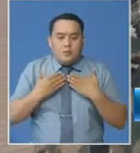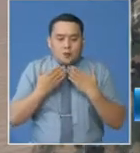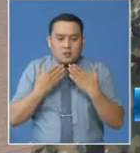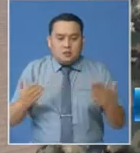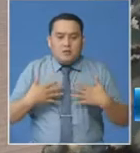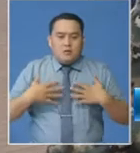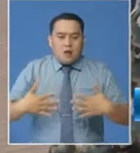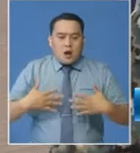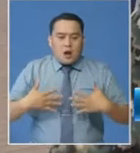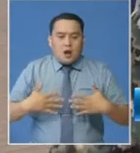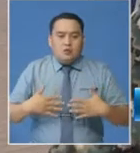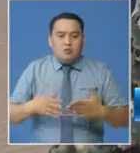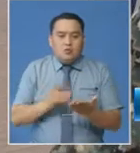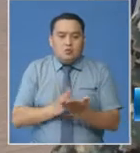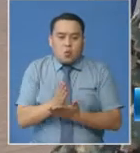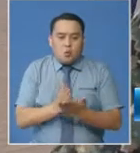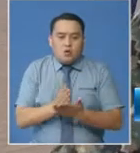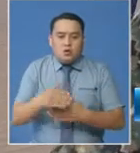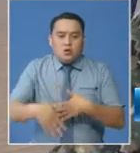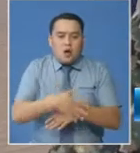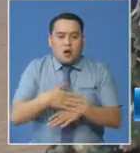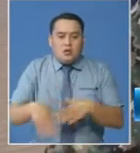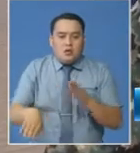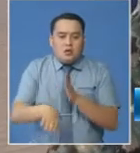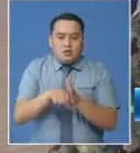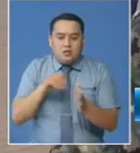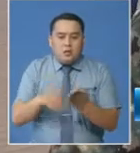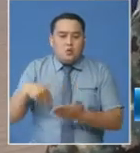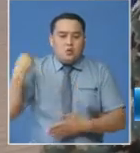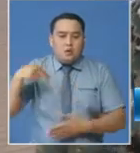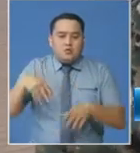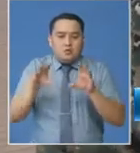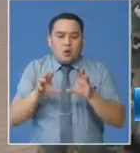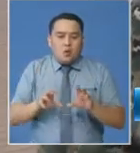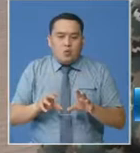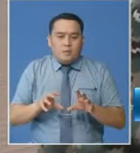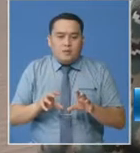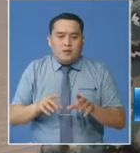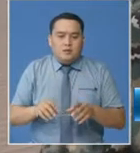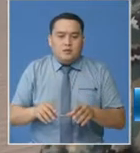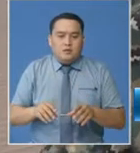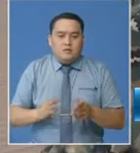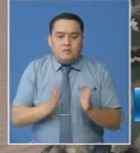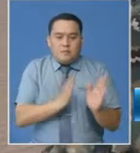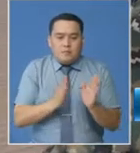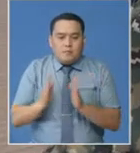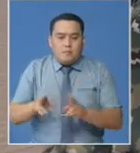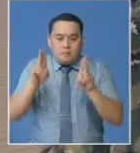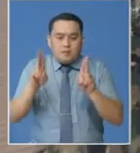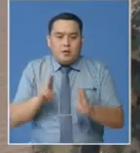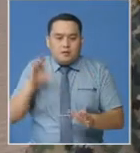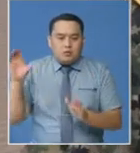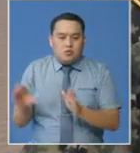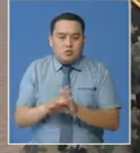дыхания быть преданным своему народу и его законно избранному президенту, свято соблюдать